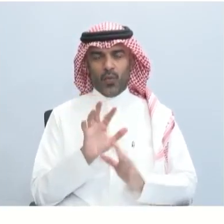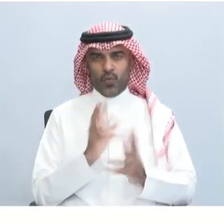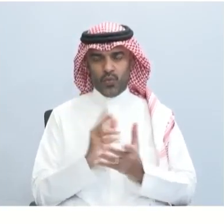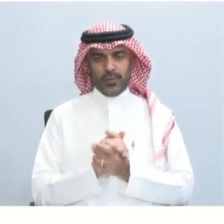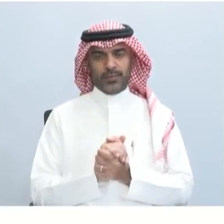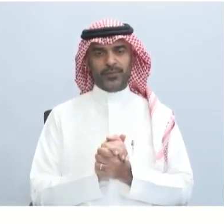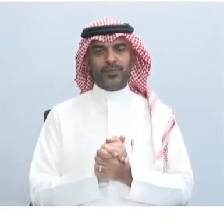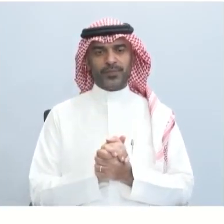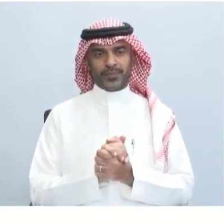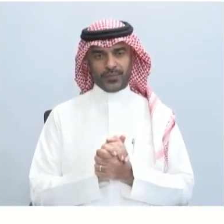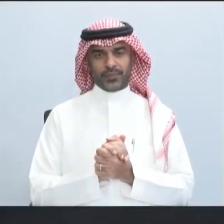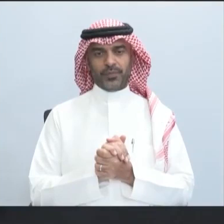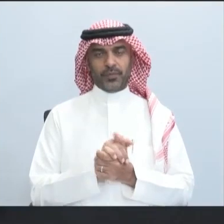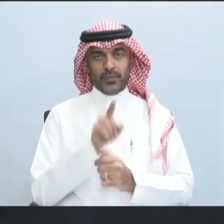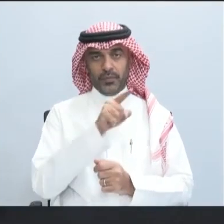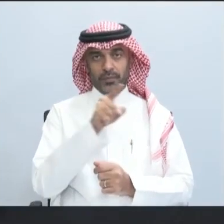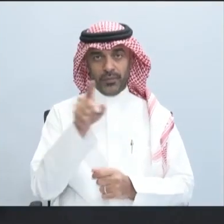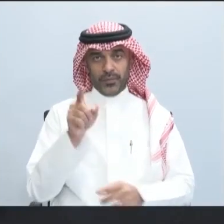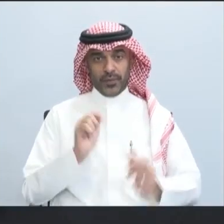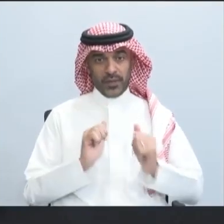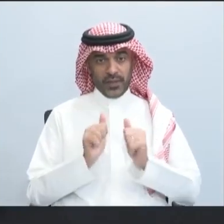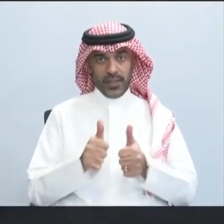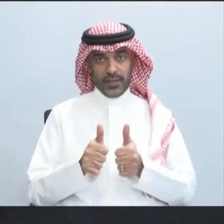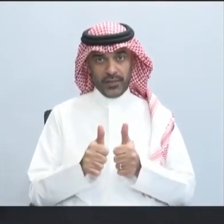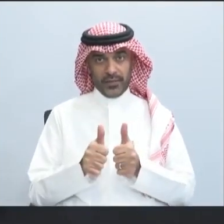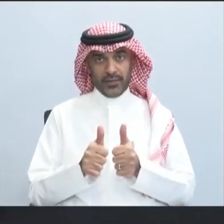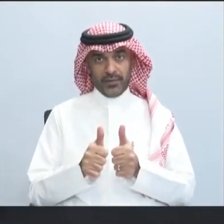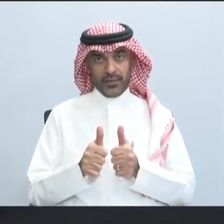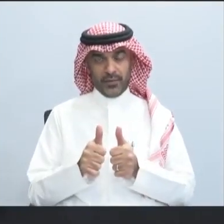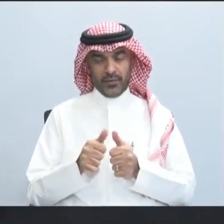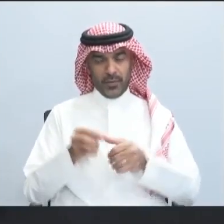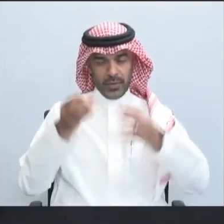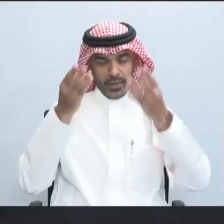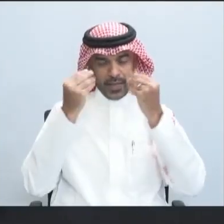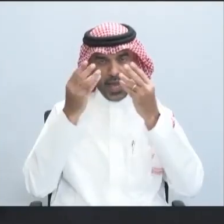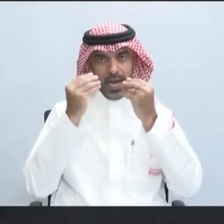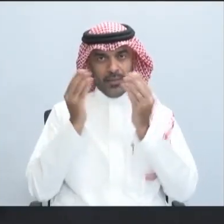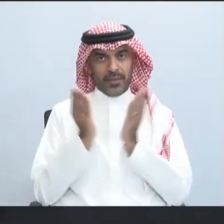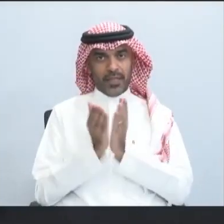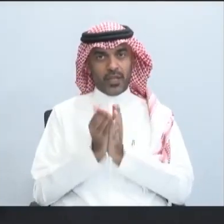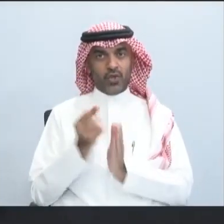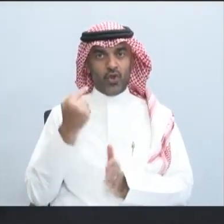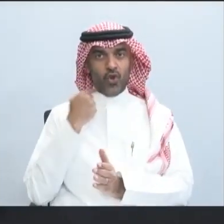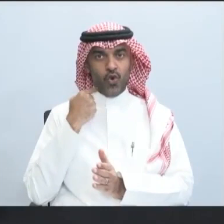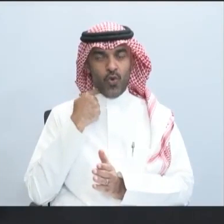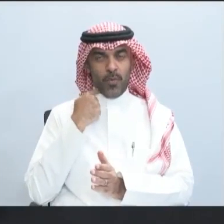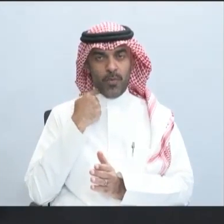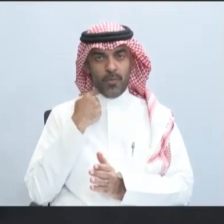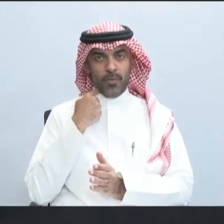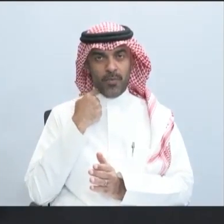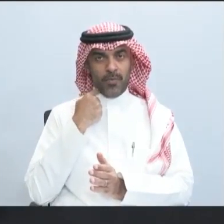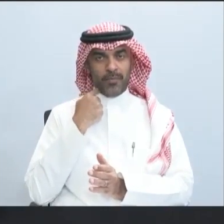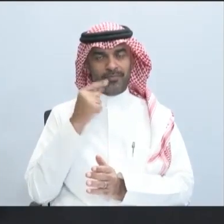ابنائي وبناتي هل انتم مستعدون لننطلق في رحله التعلم لدروس العلوم هذا الفصل